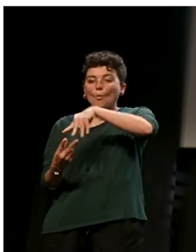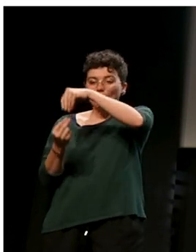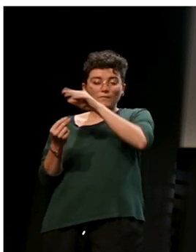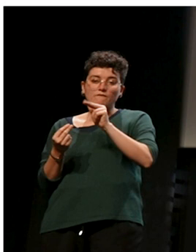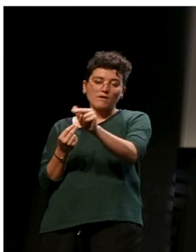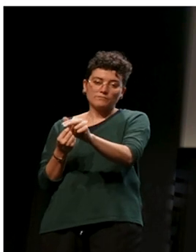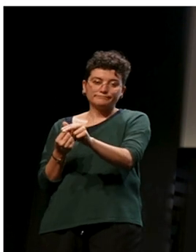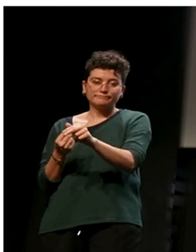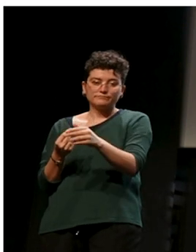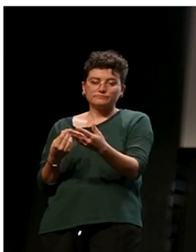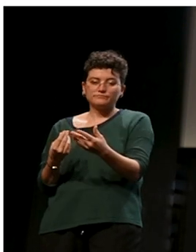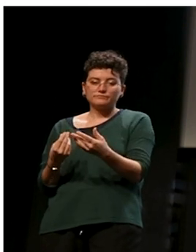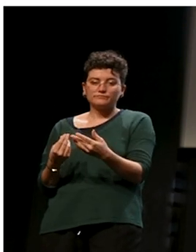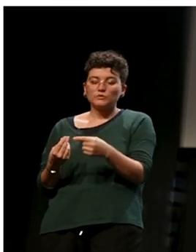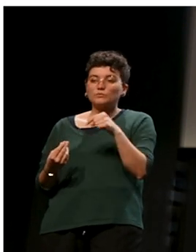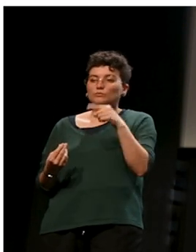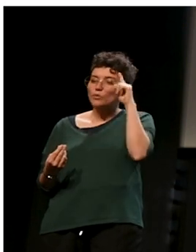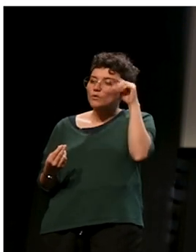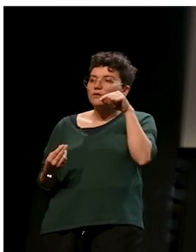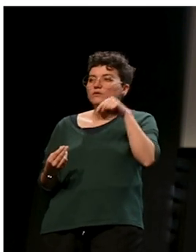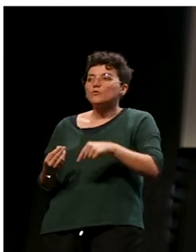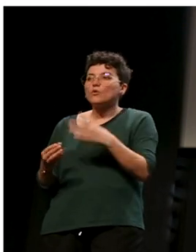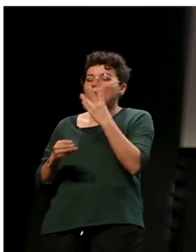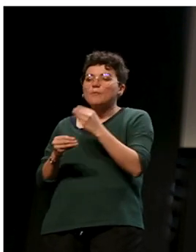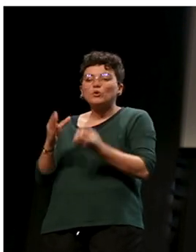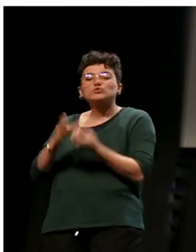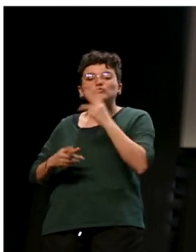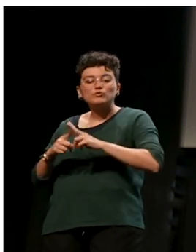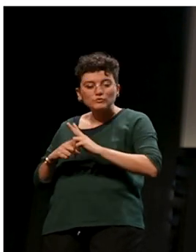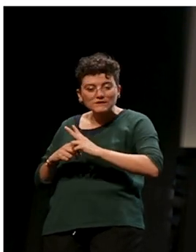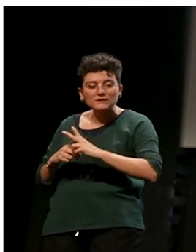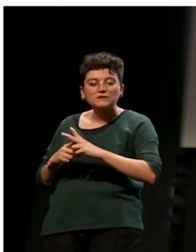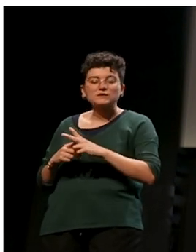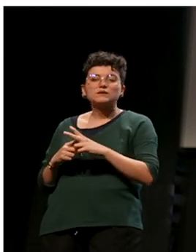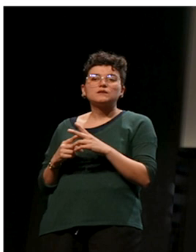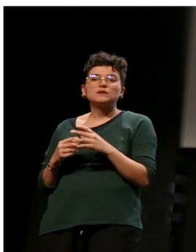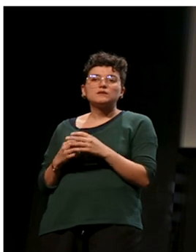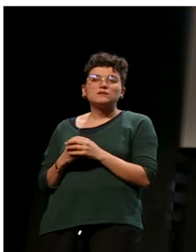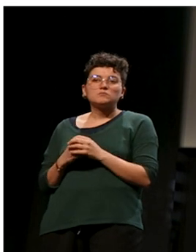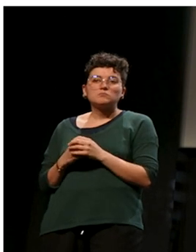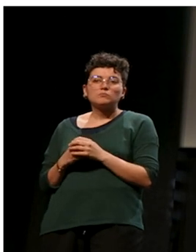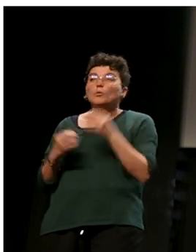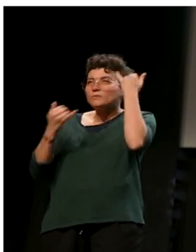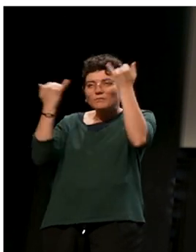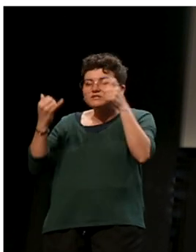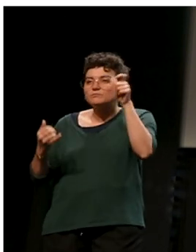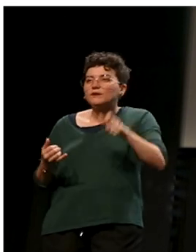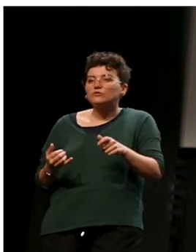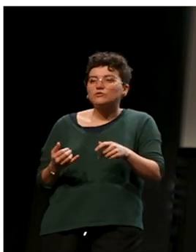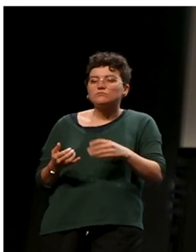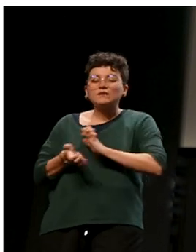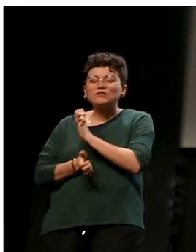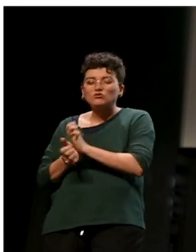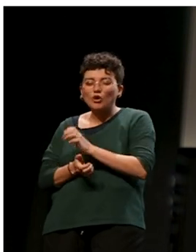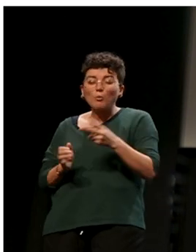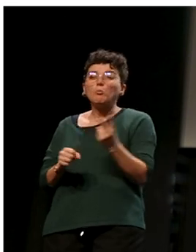c'est apprendre de nouveaux outils, c'est se réinvestir dans quelque chose, mais allons-y, mettons-nous dans la peau d'un mauvais éditeur